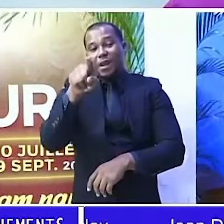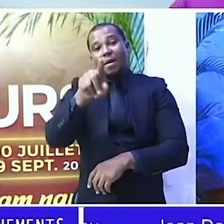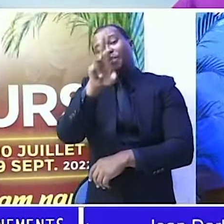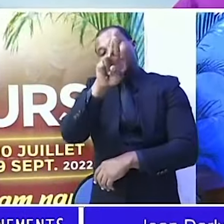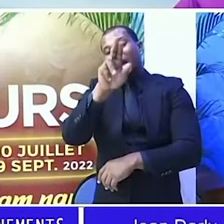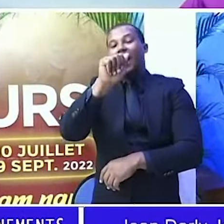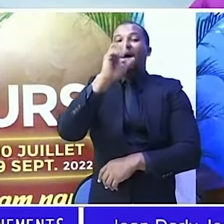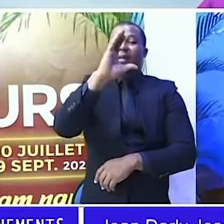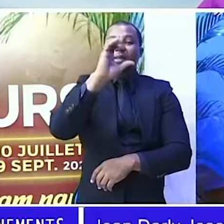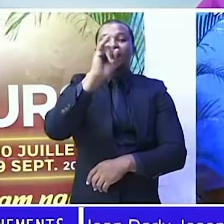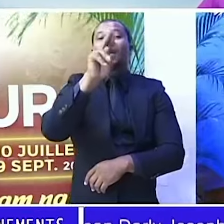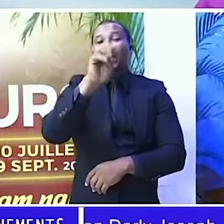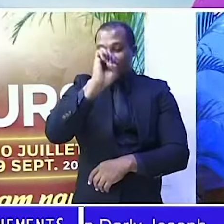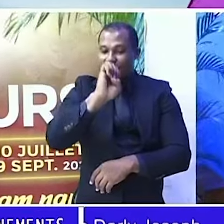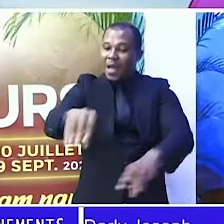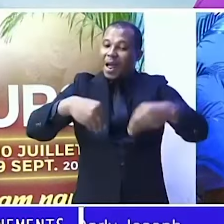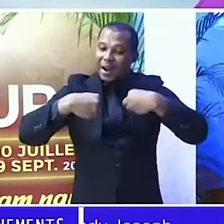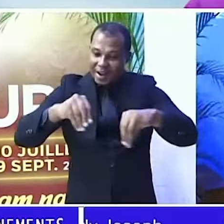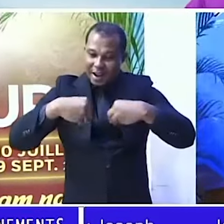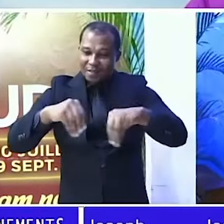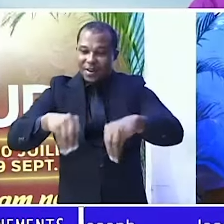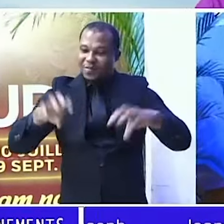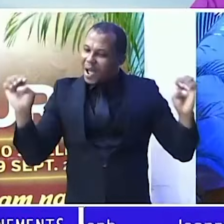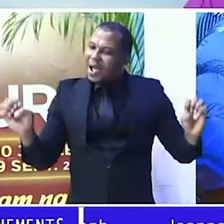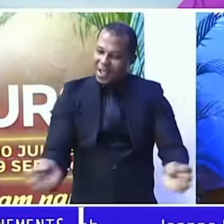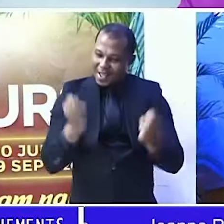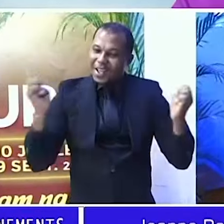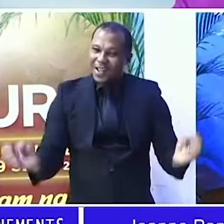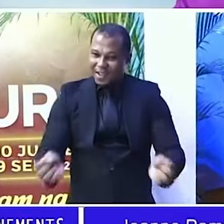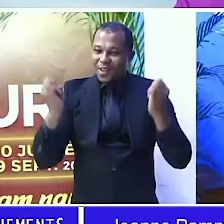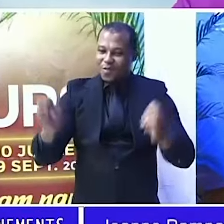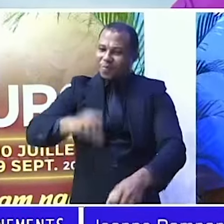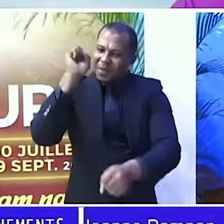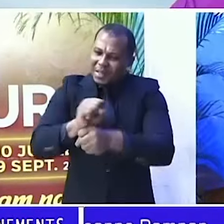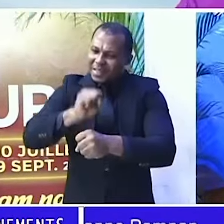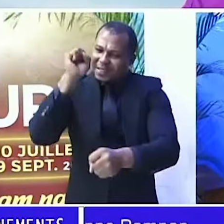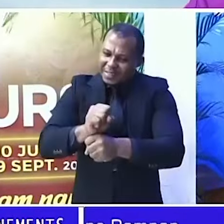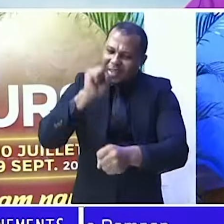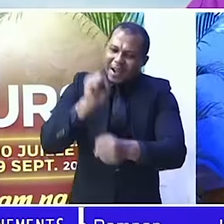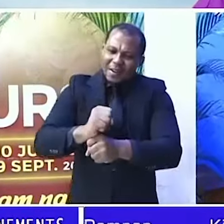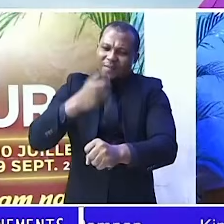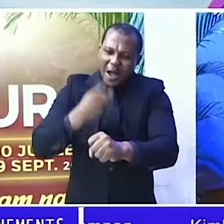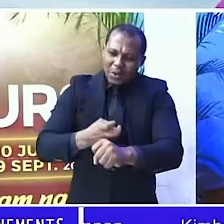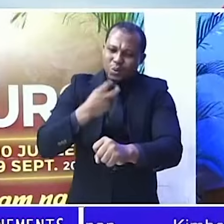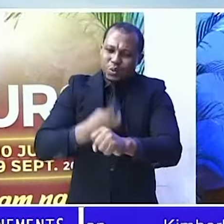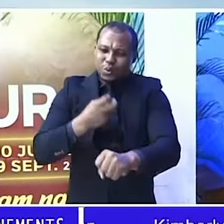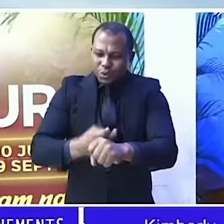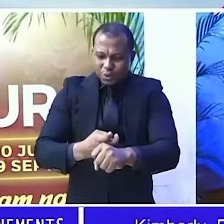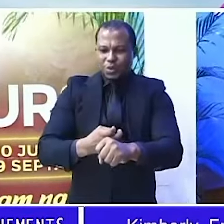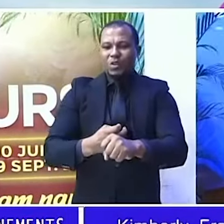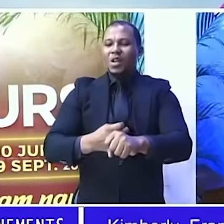Ti commerce la racine redit en pile pour le faire. Travail dit, et puis il fait un petit